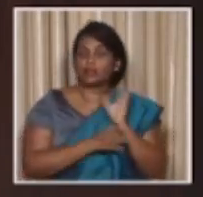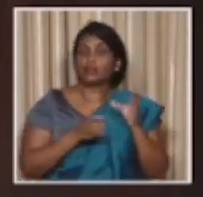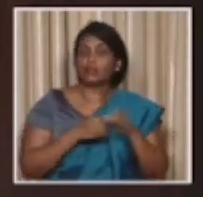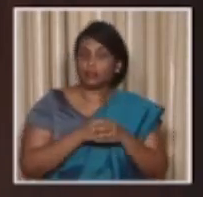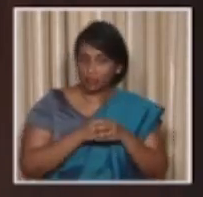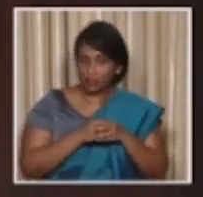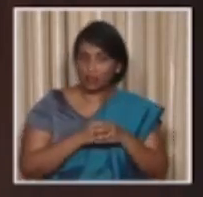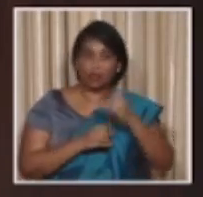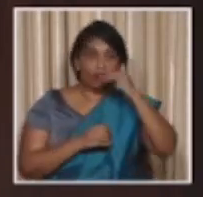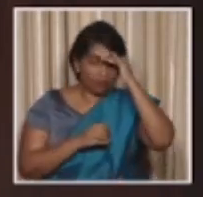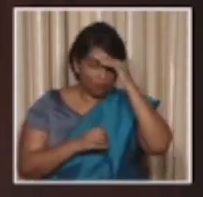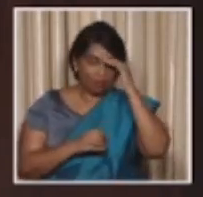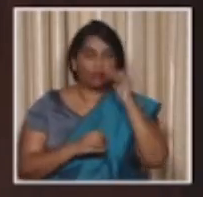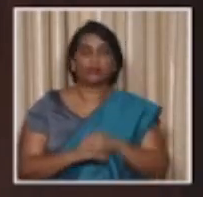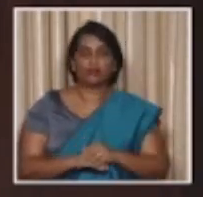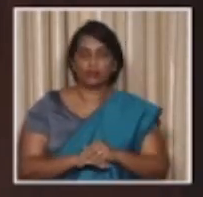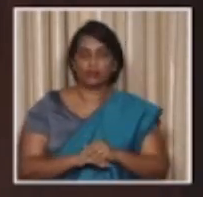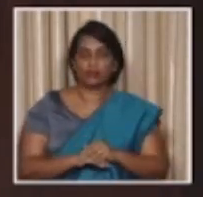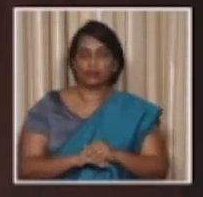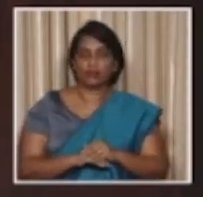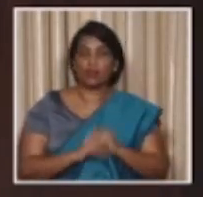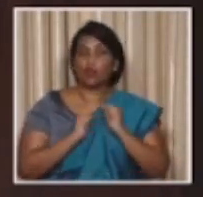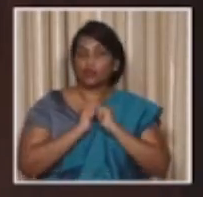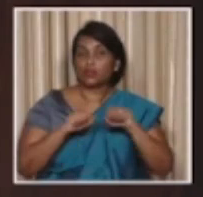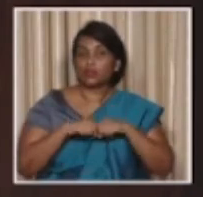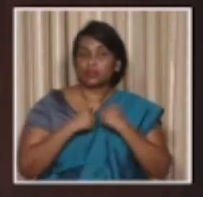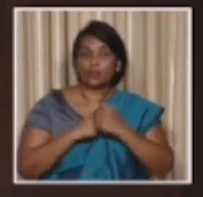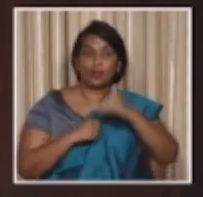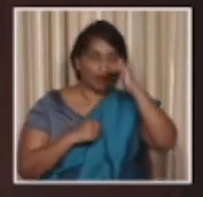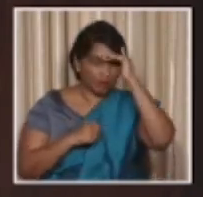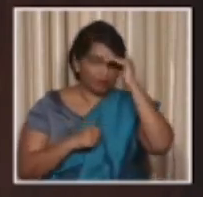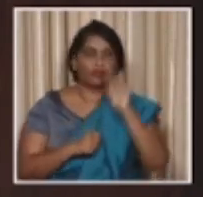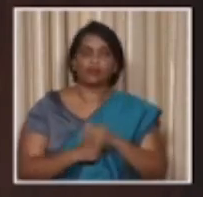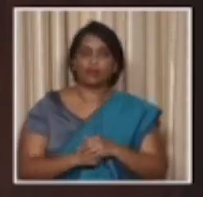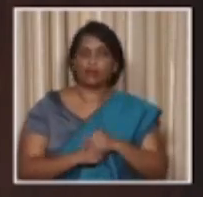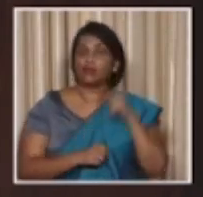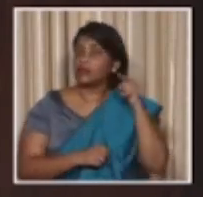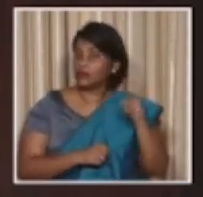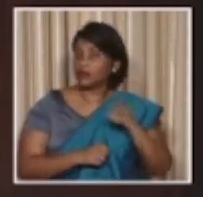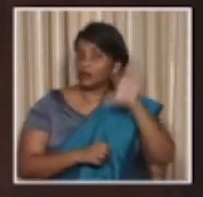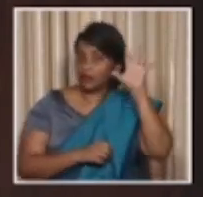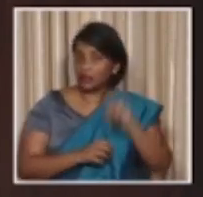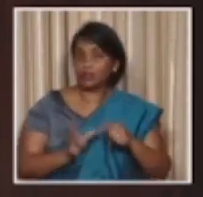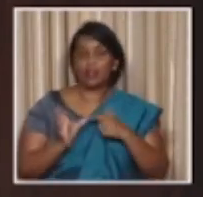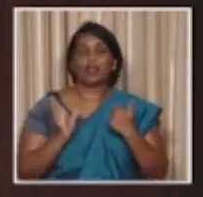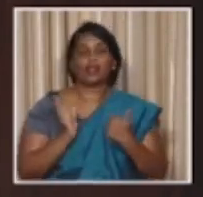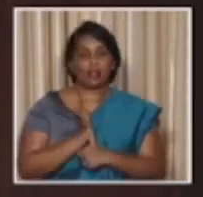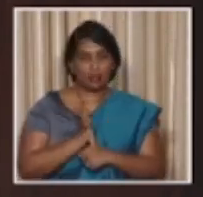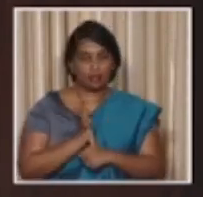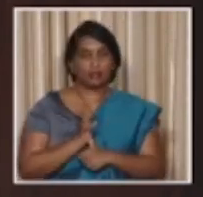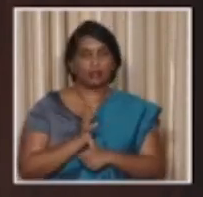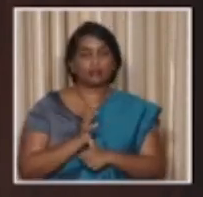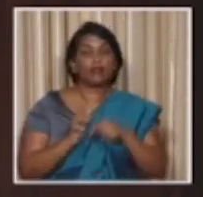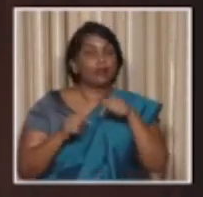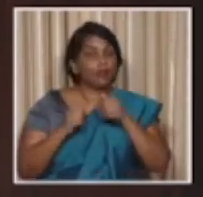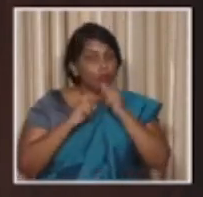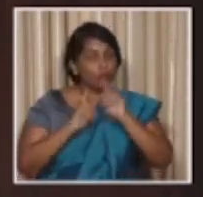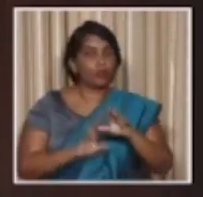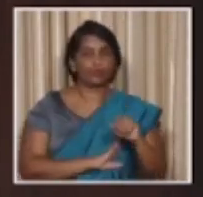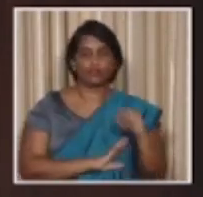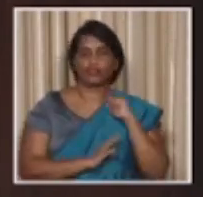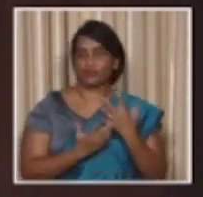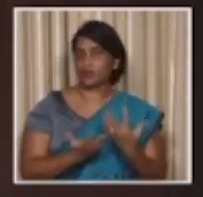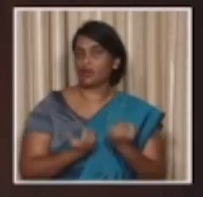පක්ෂයේ නායකෙක් වෘත්තීය සමිතියේ නායකයා එතුමා ගෙනාපු පනත යටතේ තමයි මේ හයිය අපිට